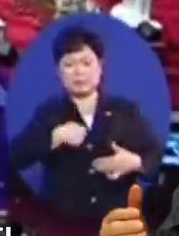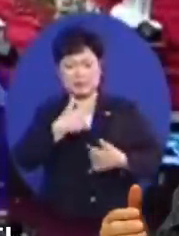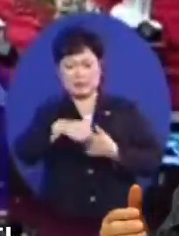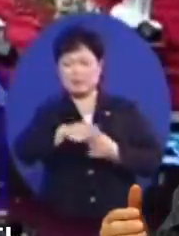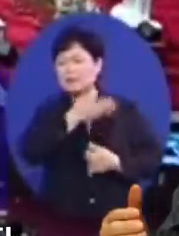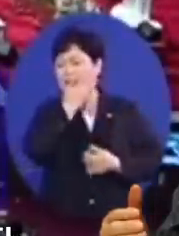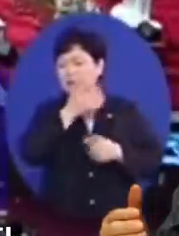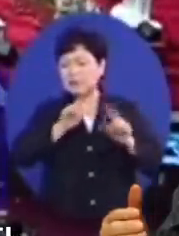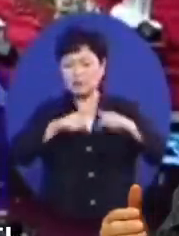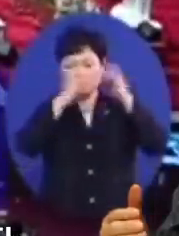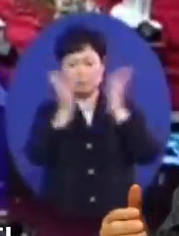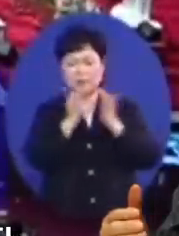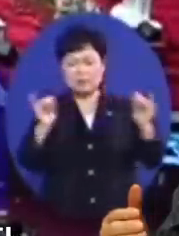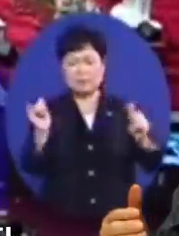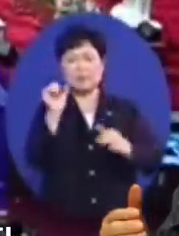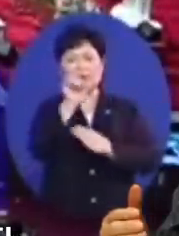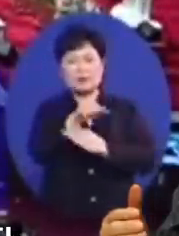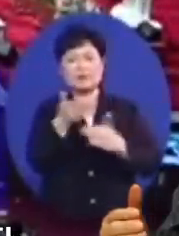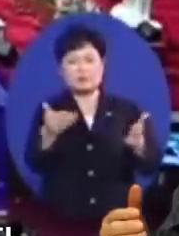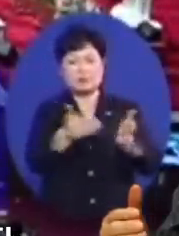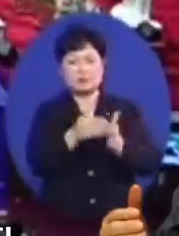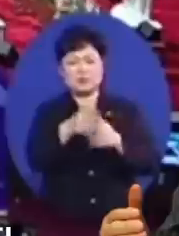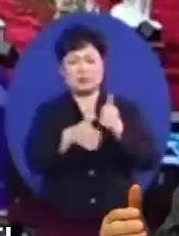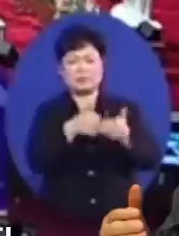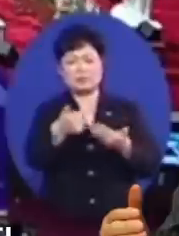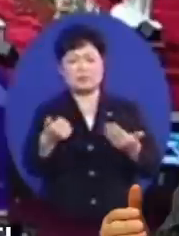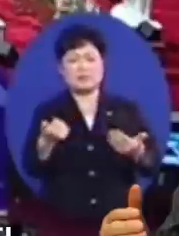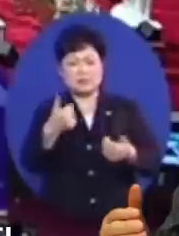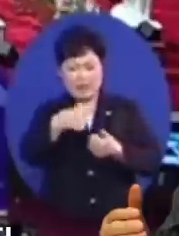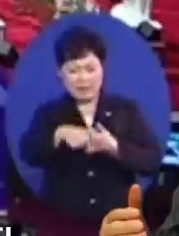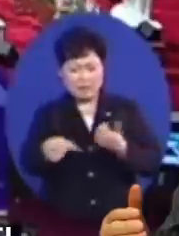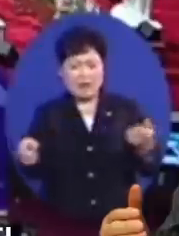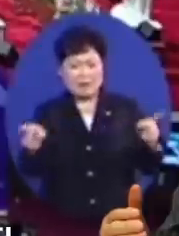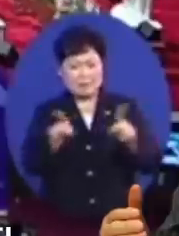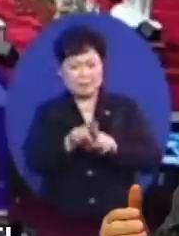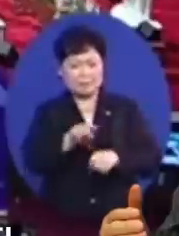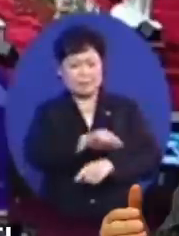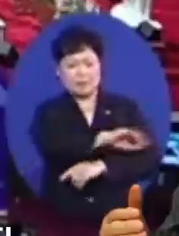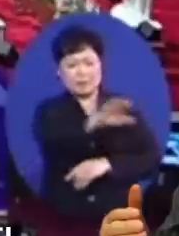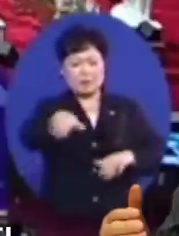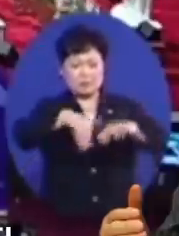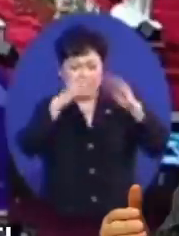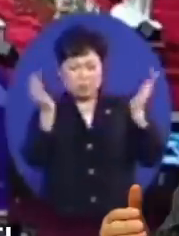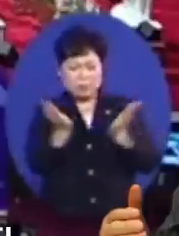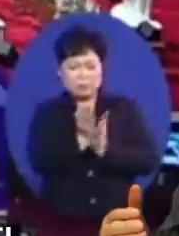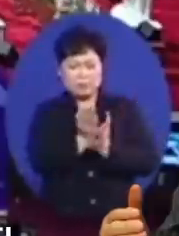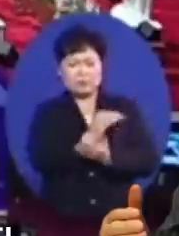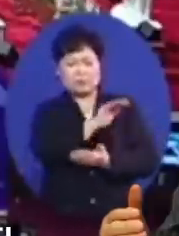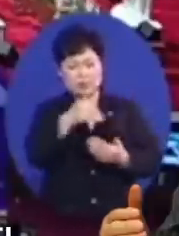모든 사람을 위하여 내어주시니가 어찌 그 아들과 함께 모든 것을 우리에게 주시지 아니하겠느냐.